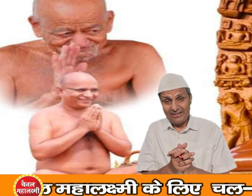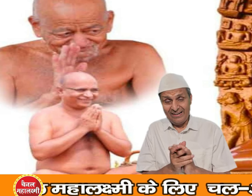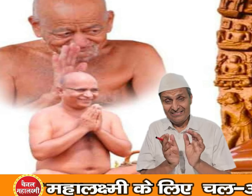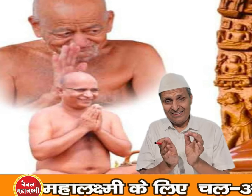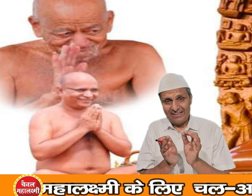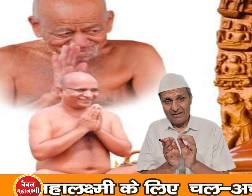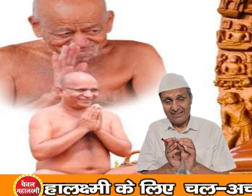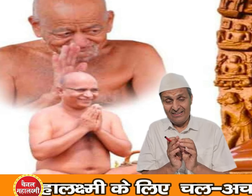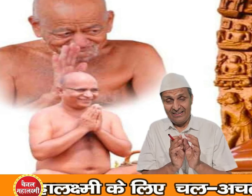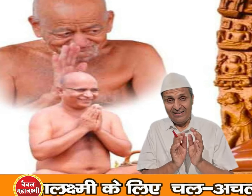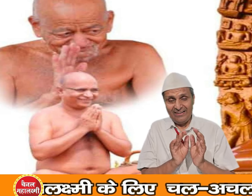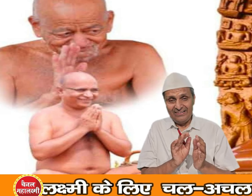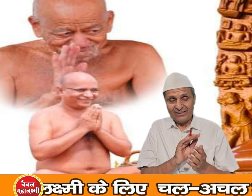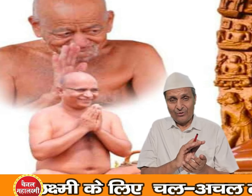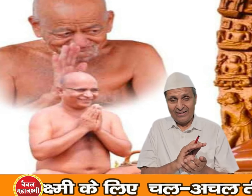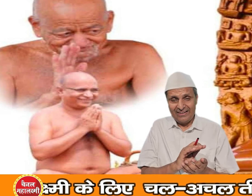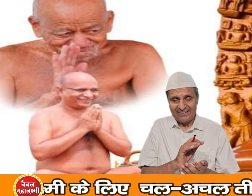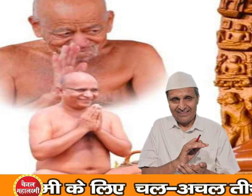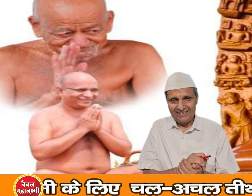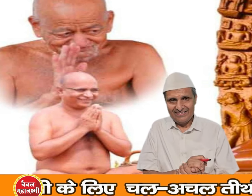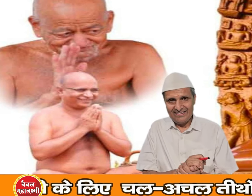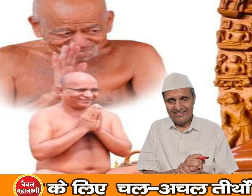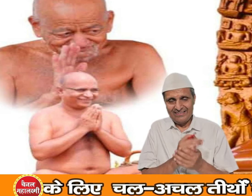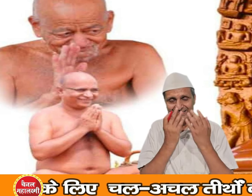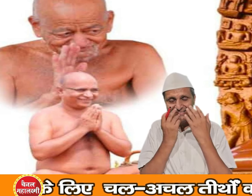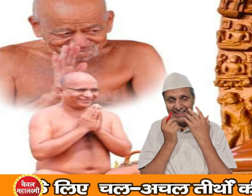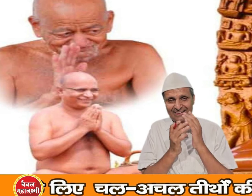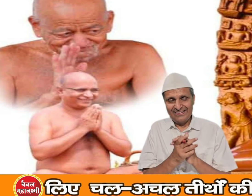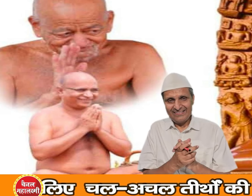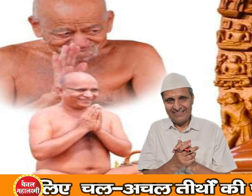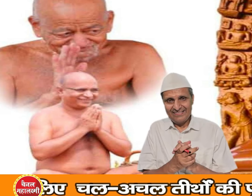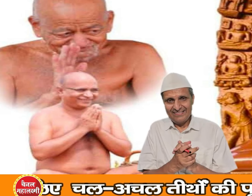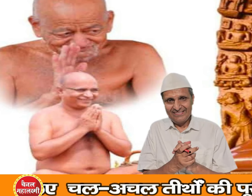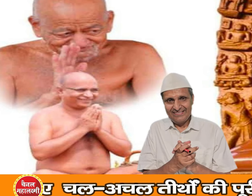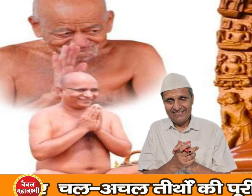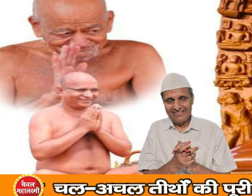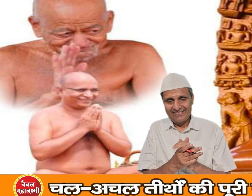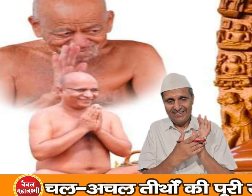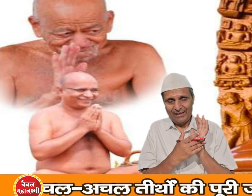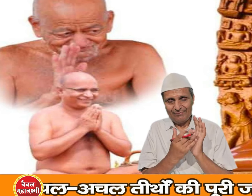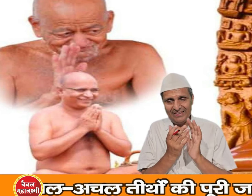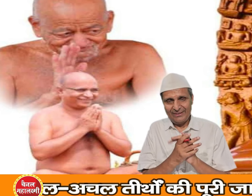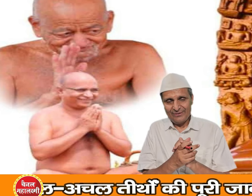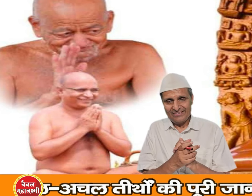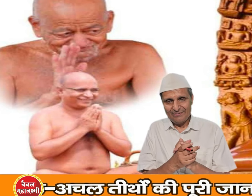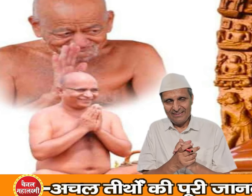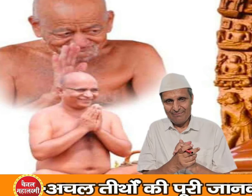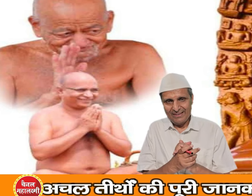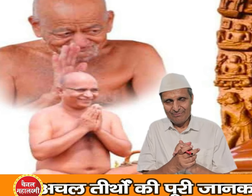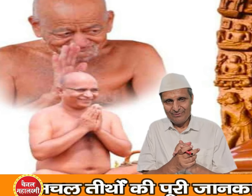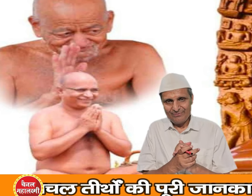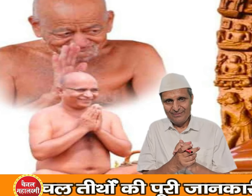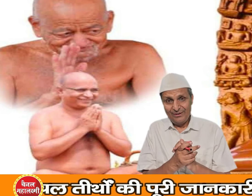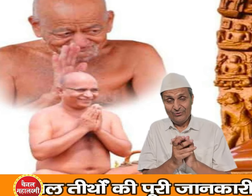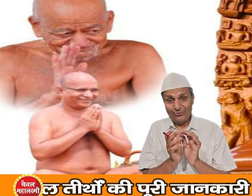इकट्ठे हो गए आचार ऋषि के बास आए इसका थोड़ा एक हाथ खंडित था चेहरा खंडित था आप देख रहे होंगे दृश्य में दिखाई